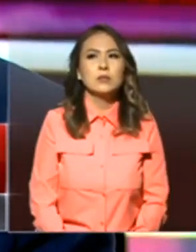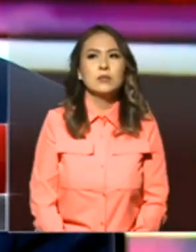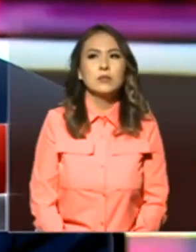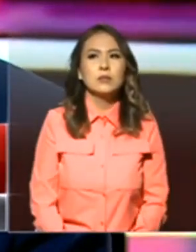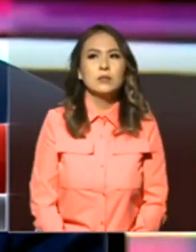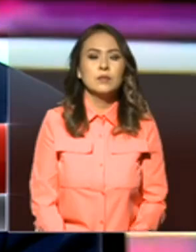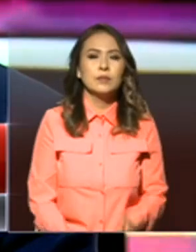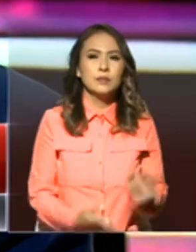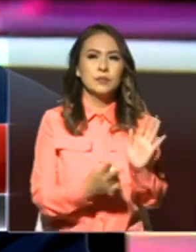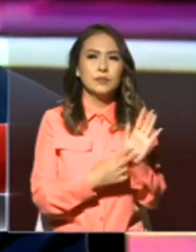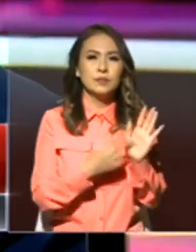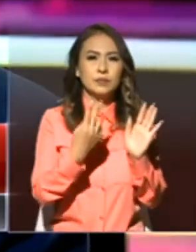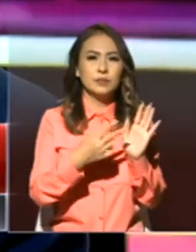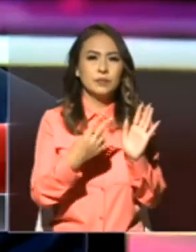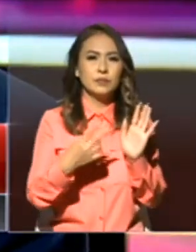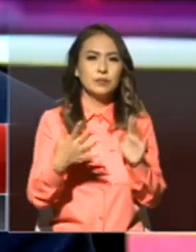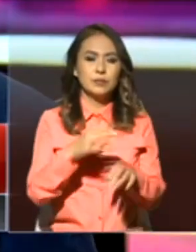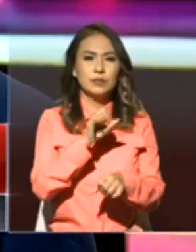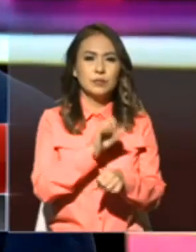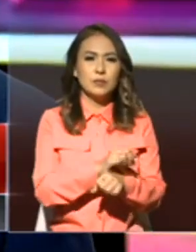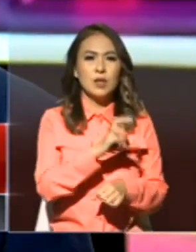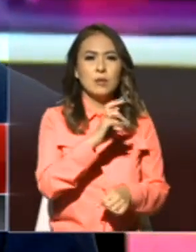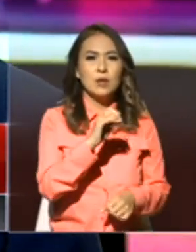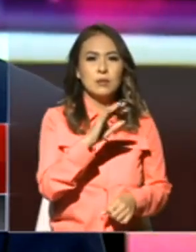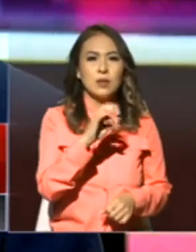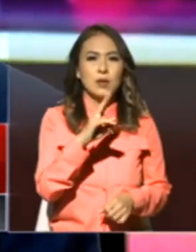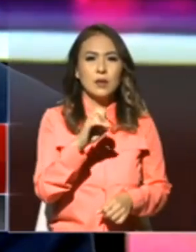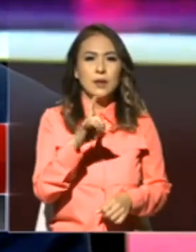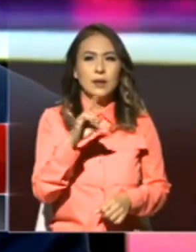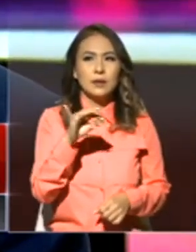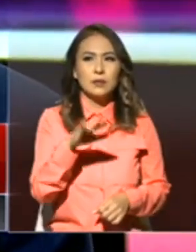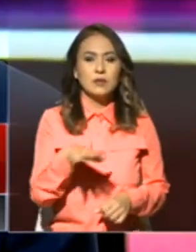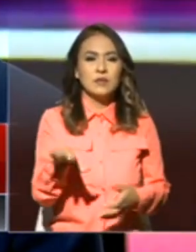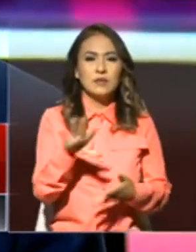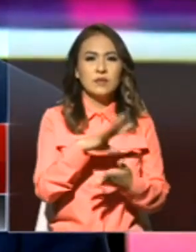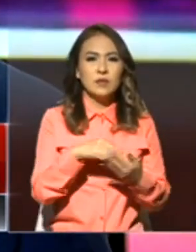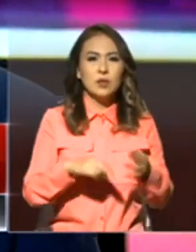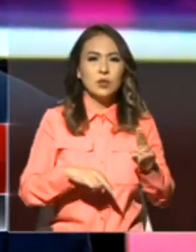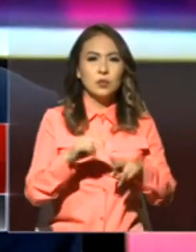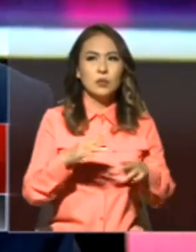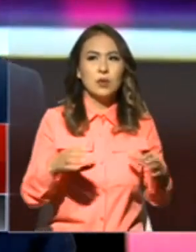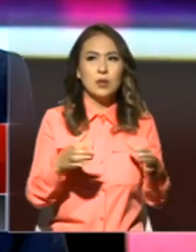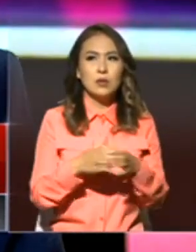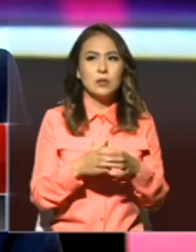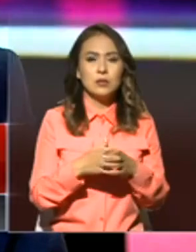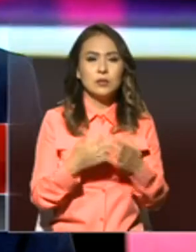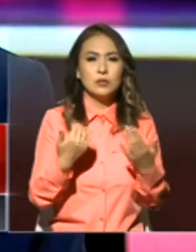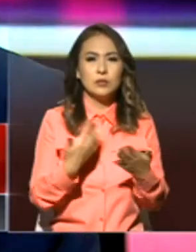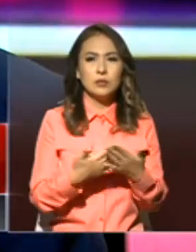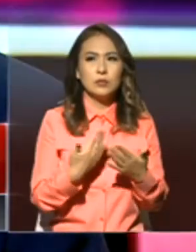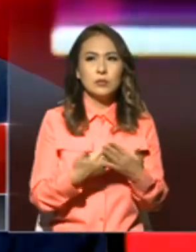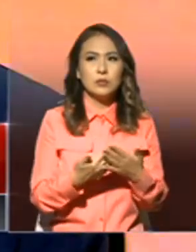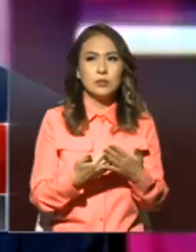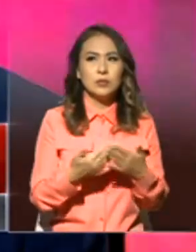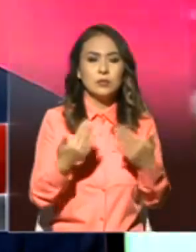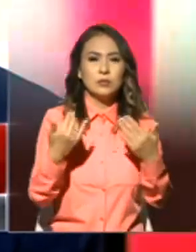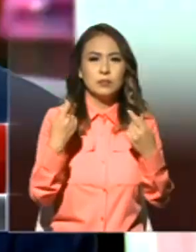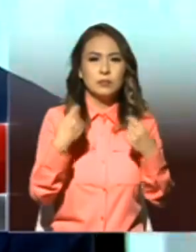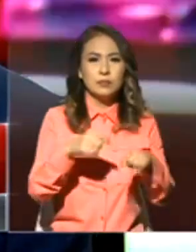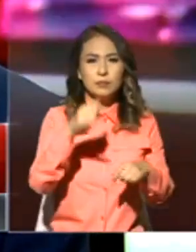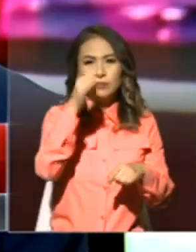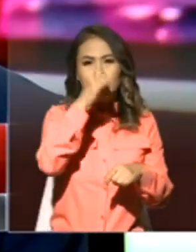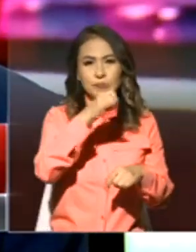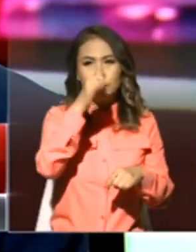жаңағы 7-20-25-те тоқтағанда, баспана хитте тоқтағанда, бұл құрылыс компанияларының үйлері қазір мысалы өтпей тұр десек те болады.